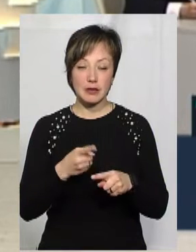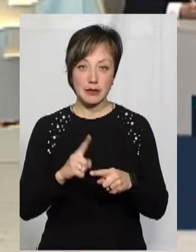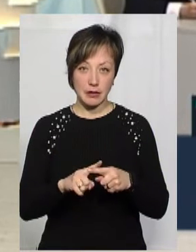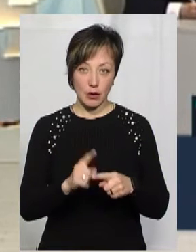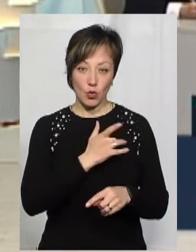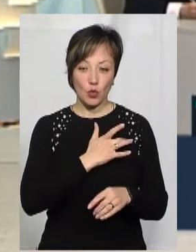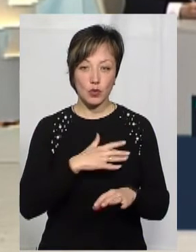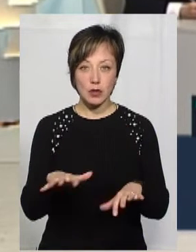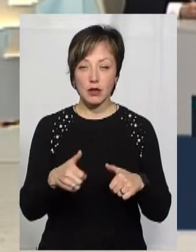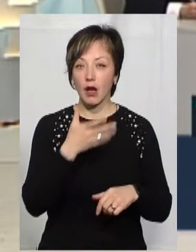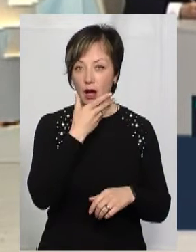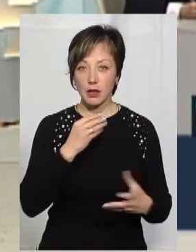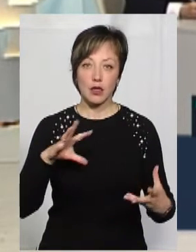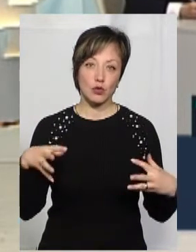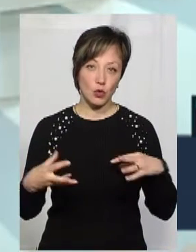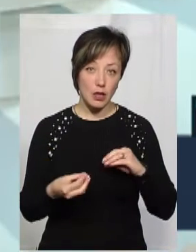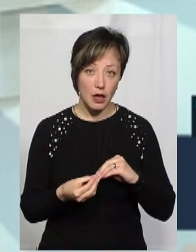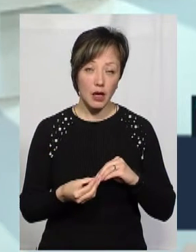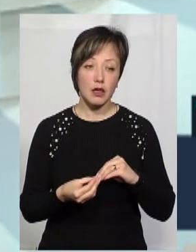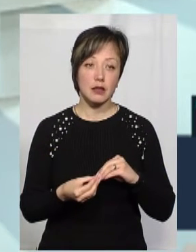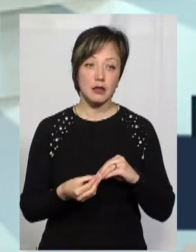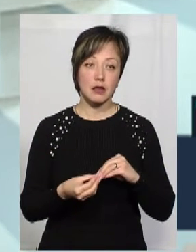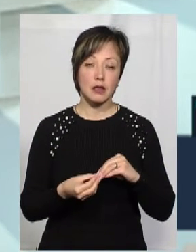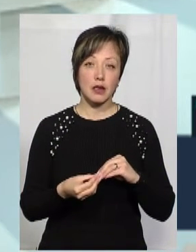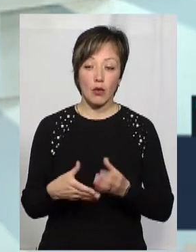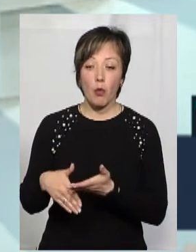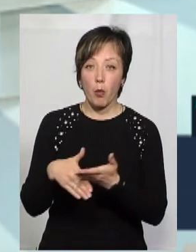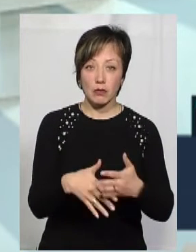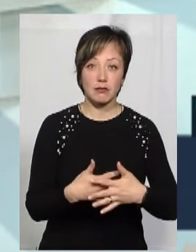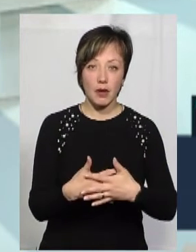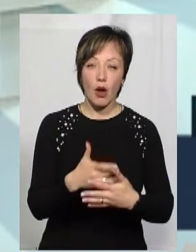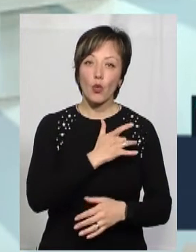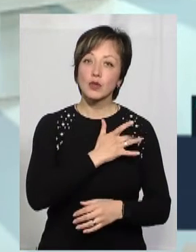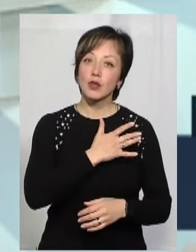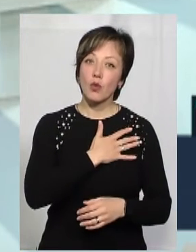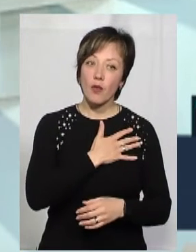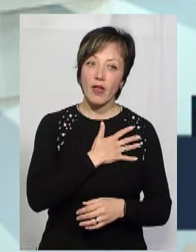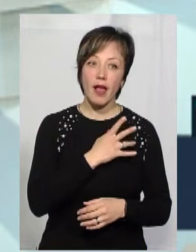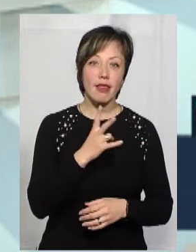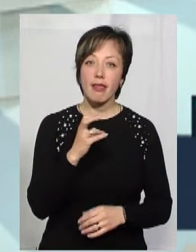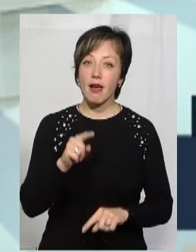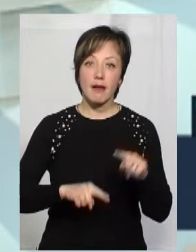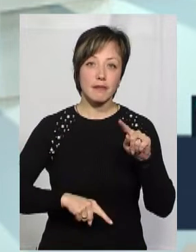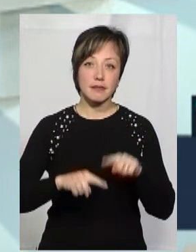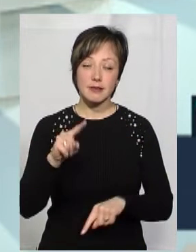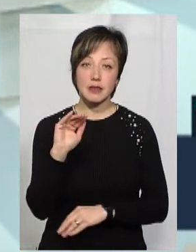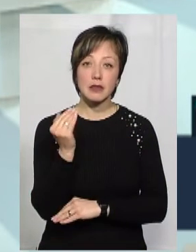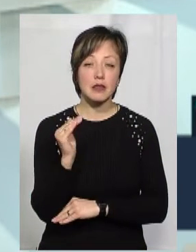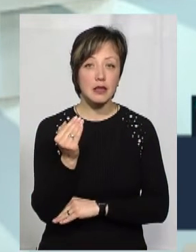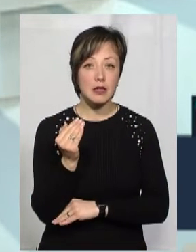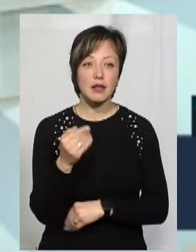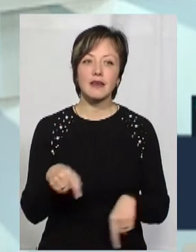крок, дуже гарні результати, тому що я повторюю, що усиновлена небіологічна родина,